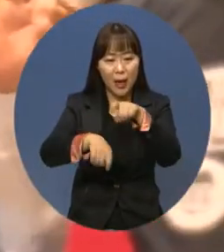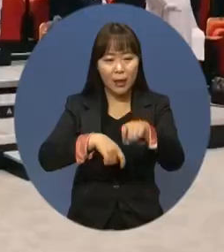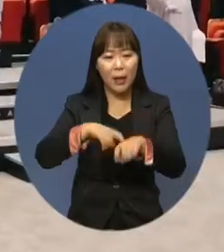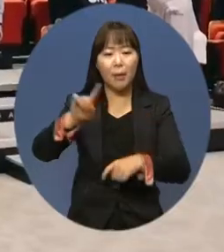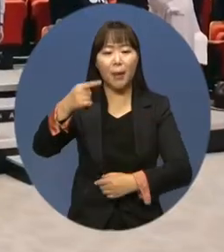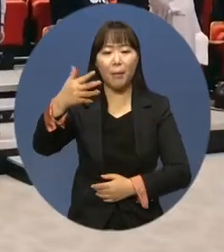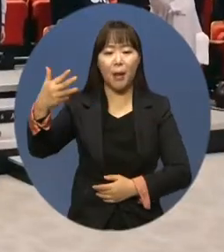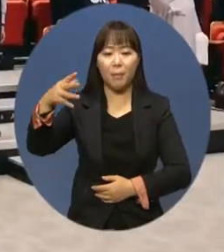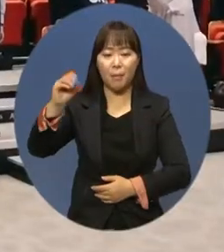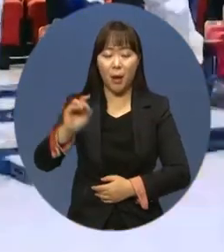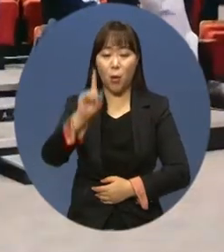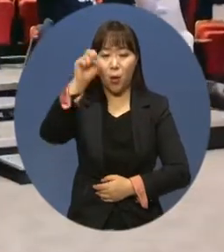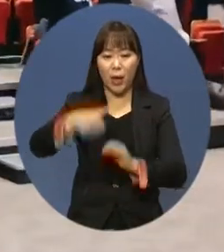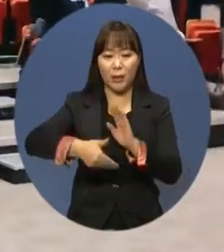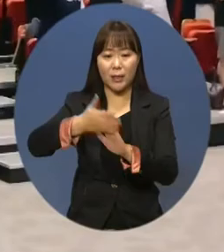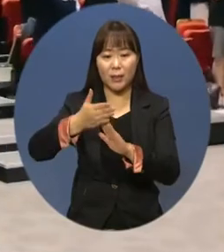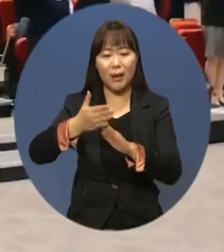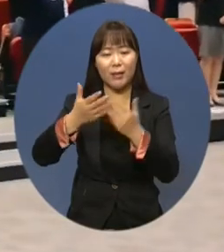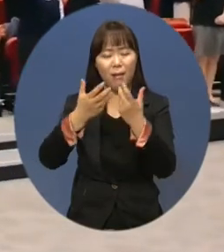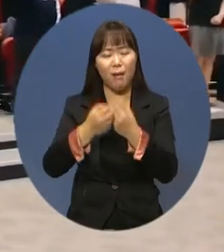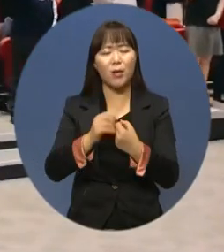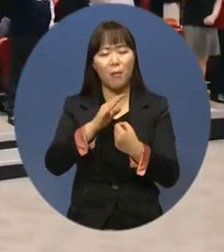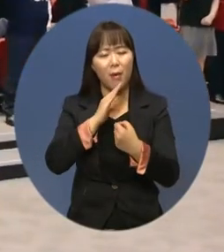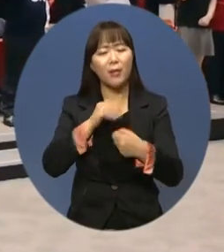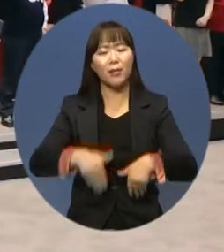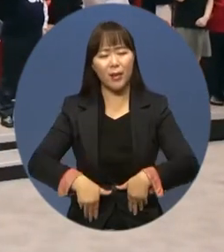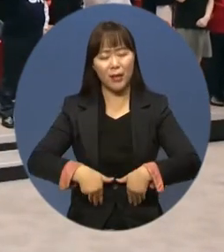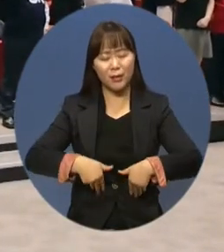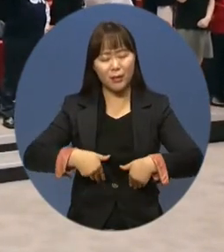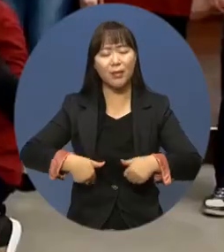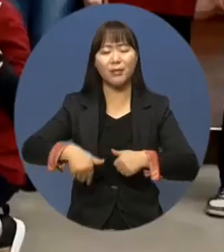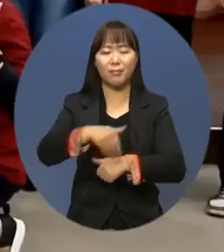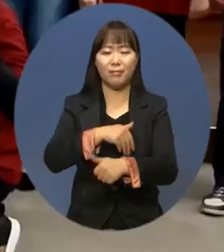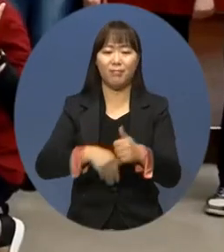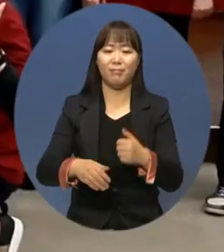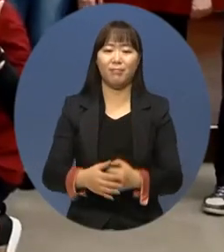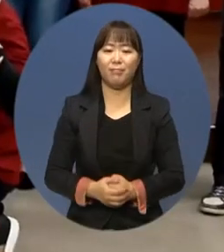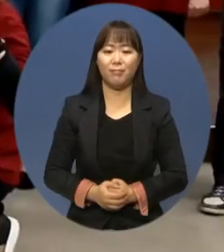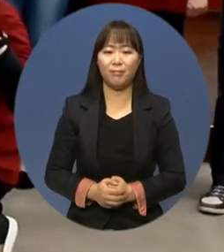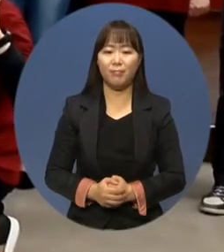108만 고양시 사례가 훈훈한 반향을 일으키고 있습니다.